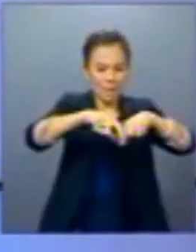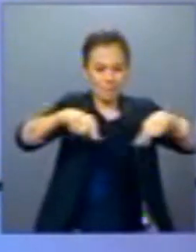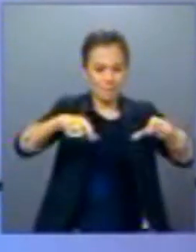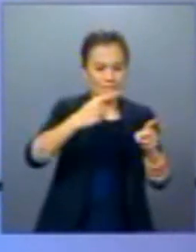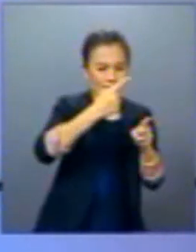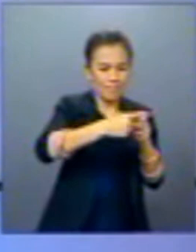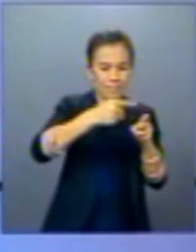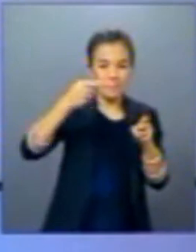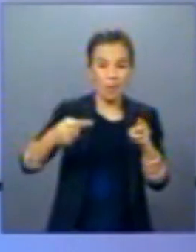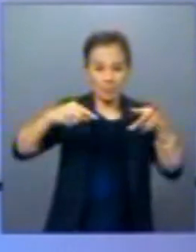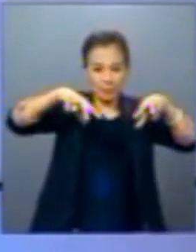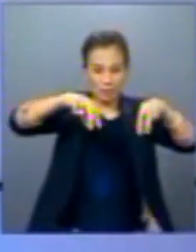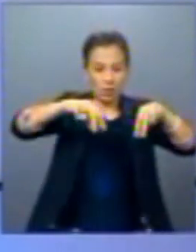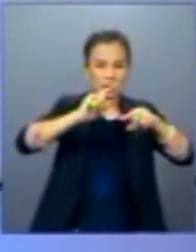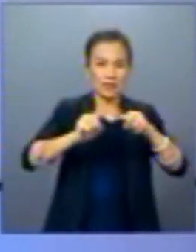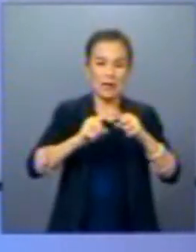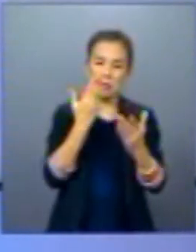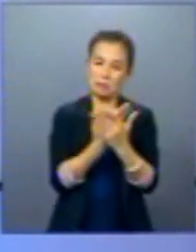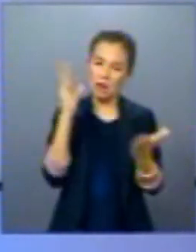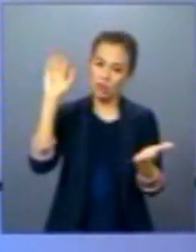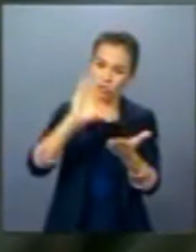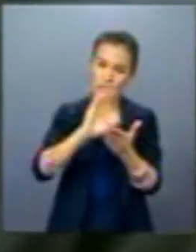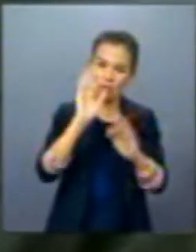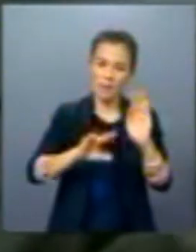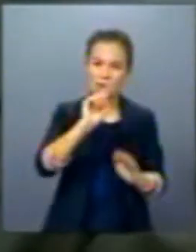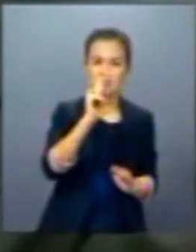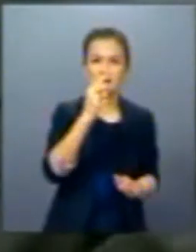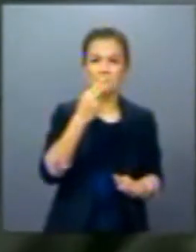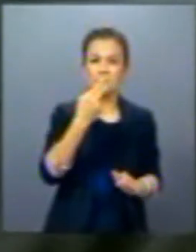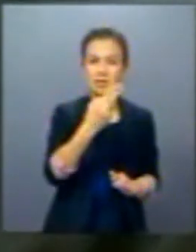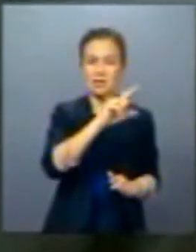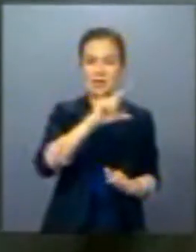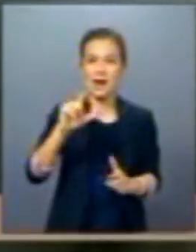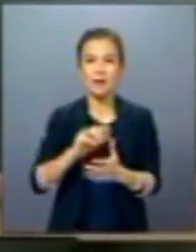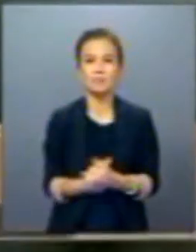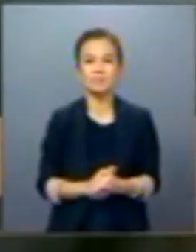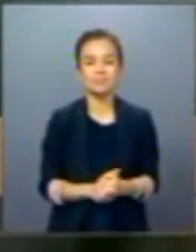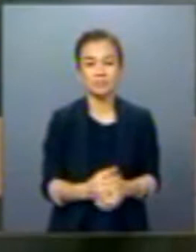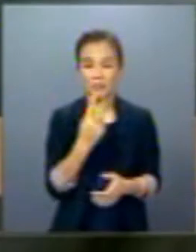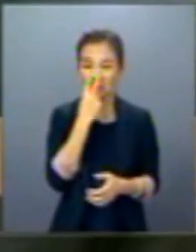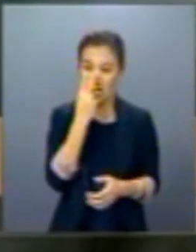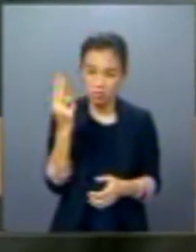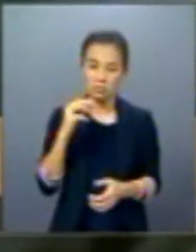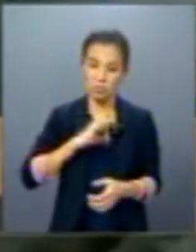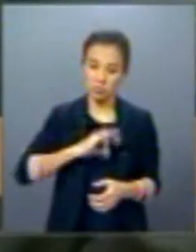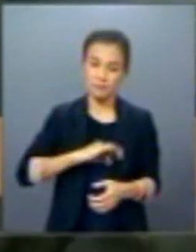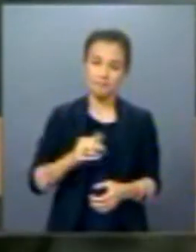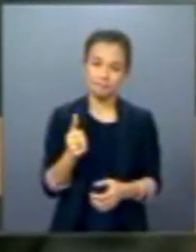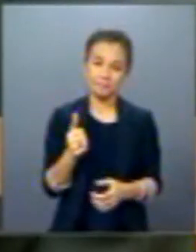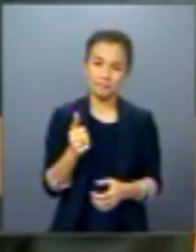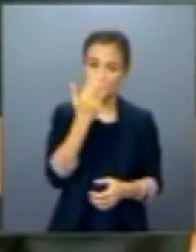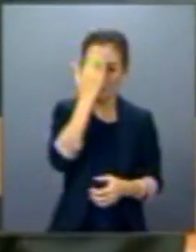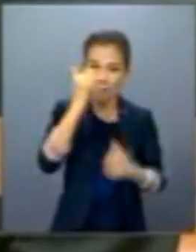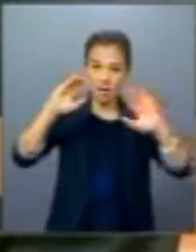ามูลค่าการลงทุนนับ10,000ล้านบาทค่ะ ถือว่าเป็นสิ่งดีมากๆนะฮะเพราะว่าท่านนาย